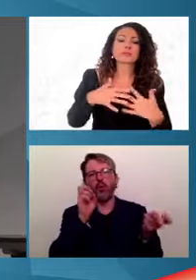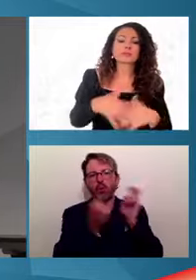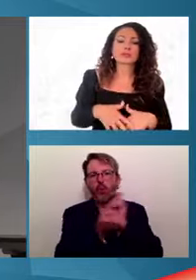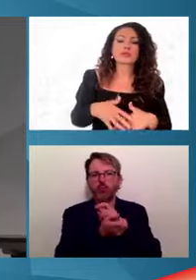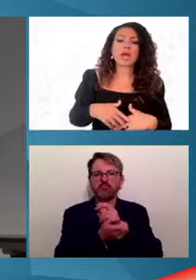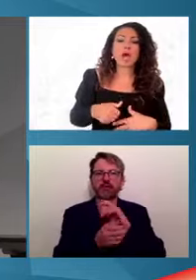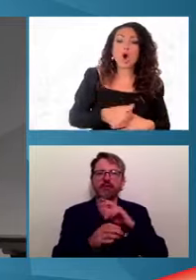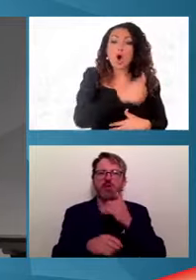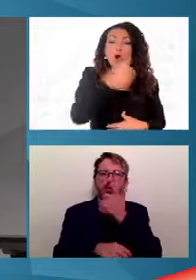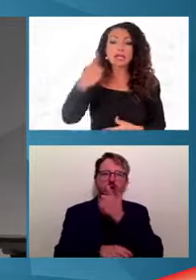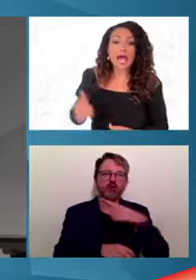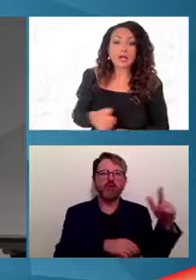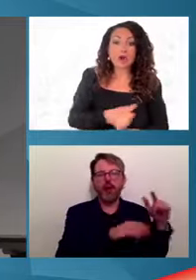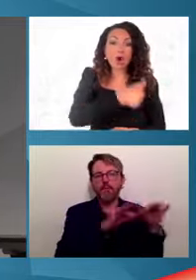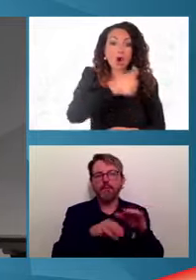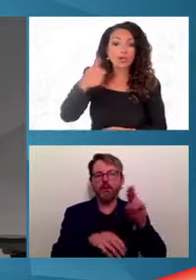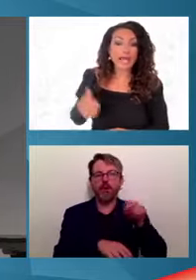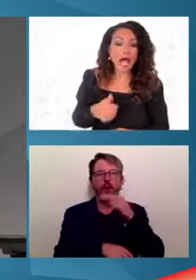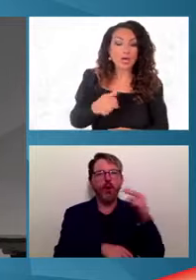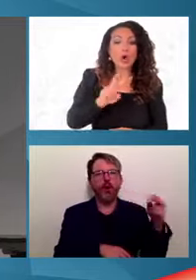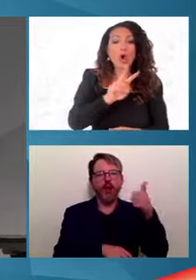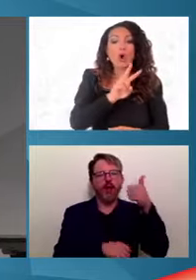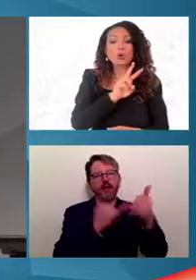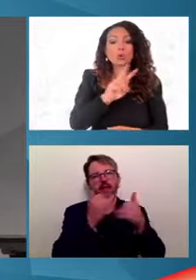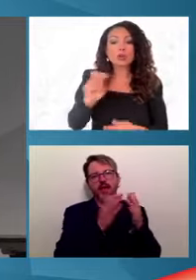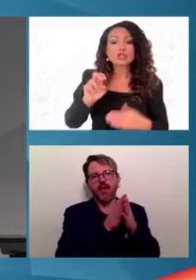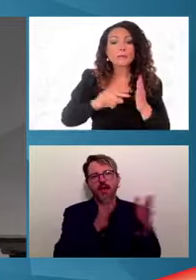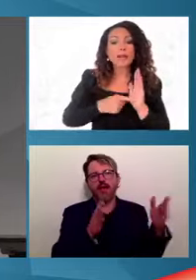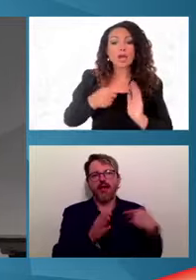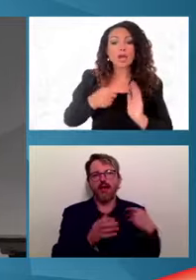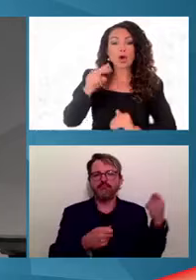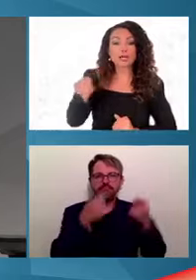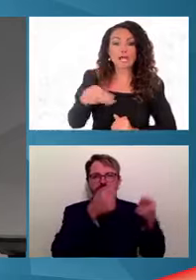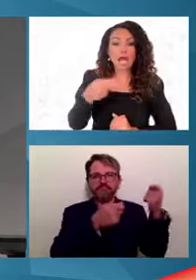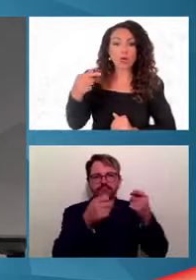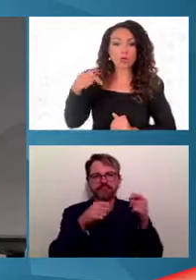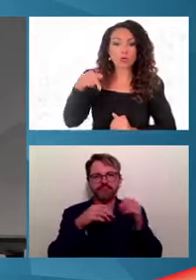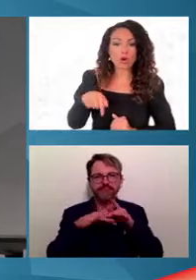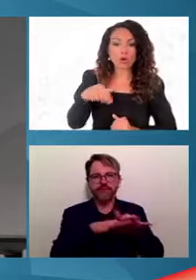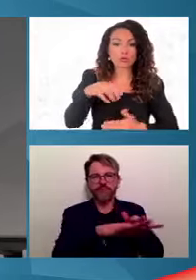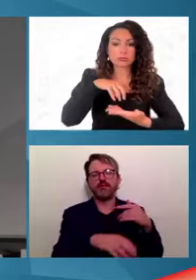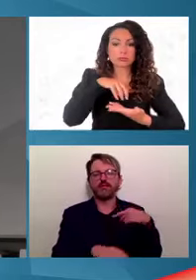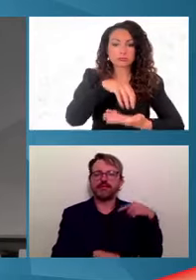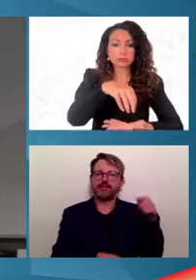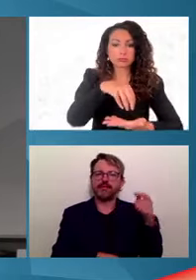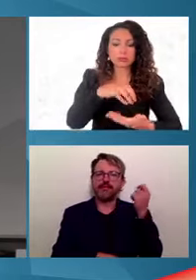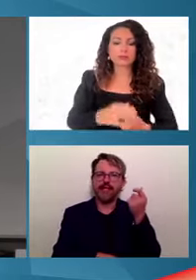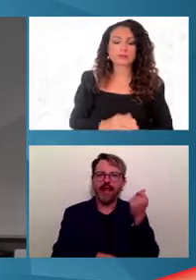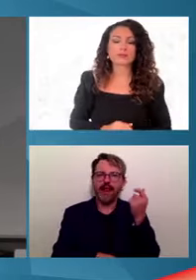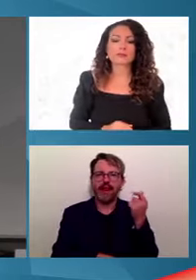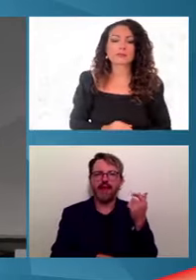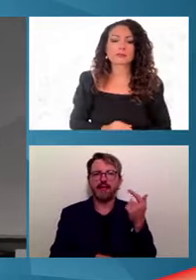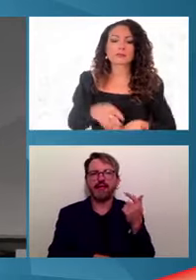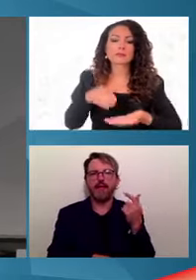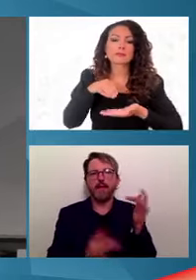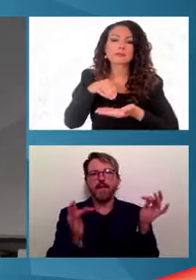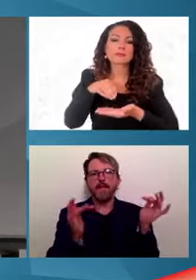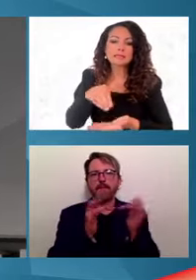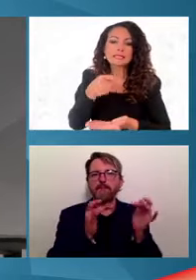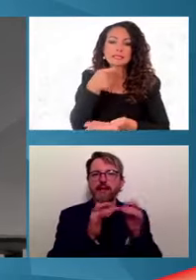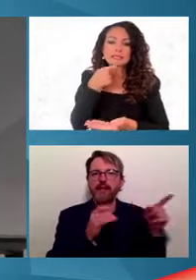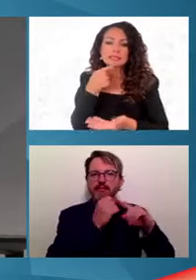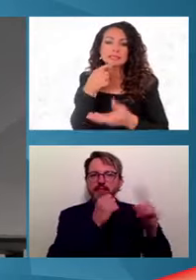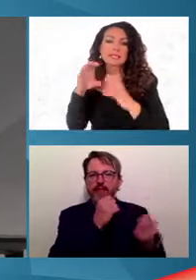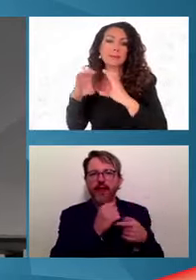soldi che anche di più, soldi che abbiamo dato alle imprese, dove potevamo, alle